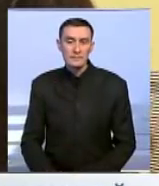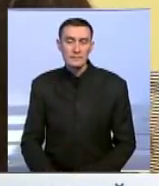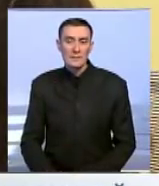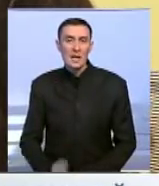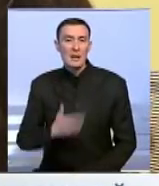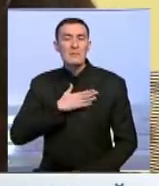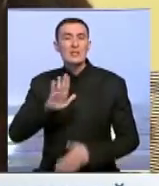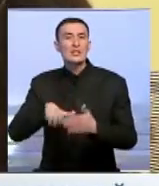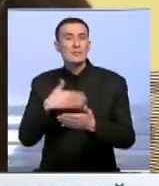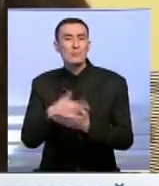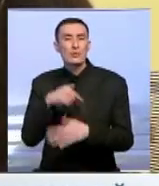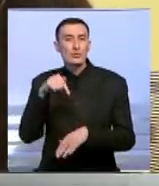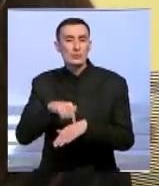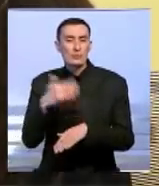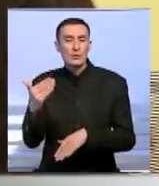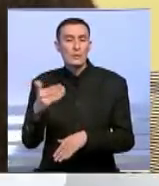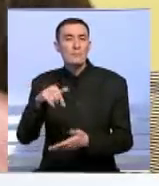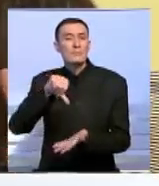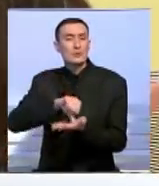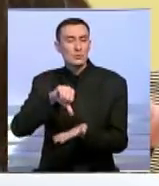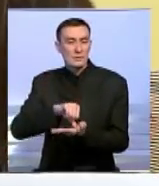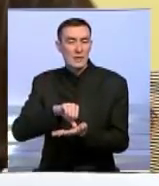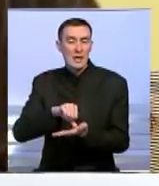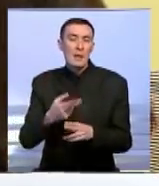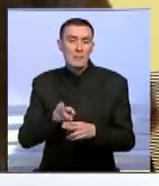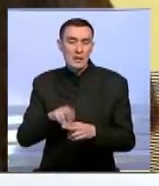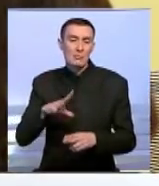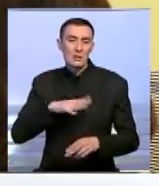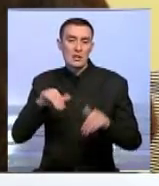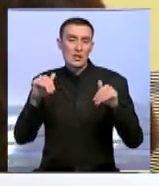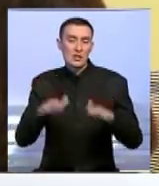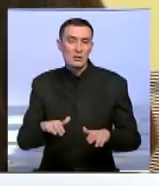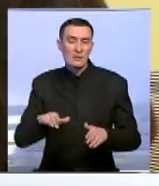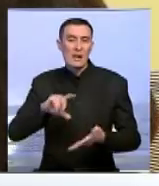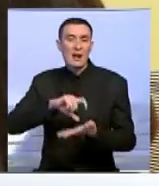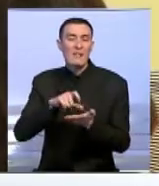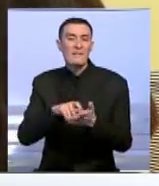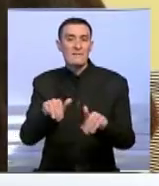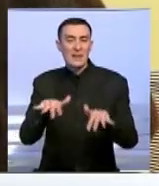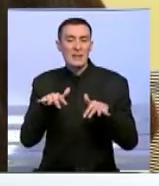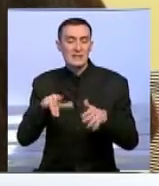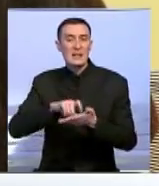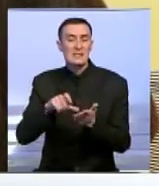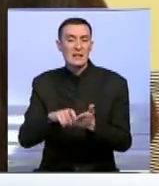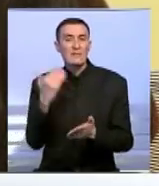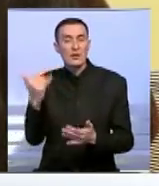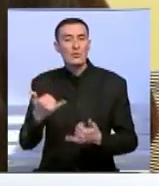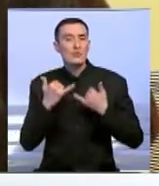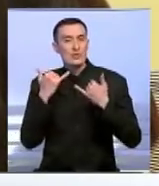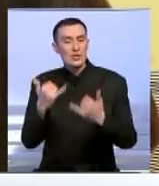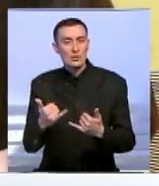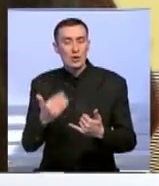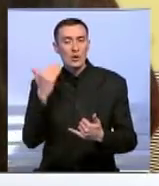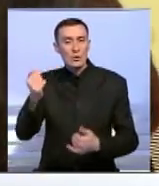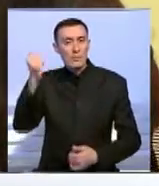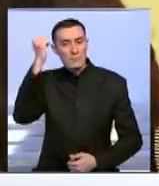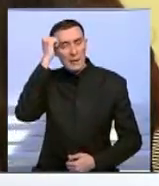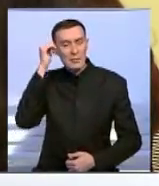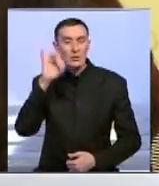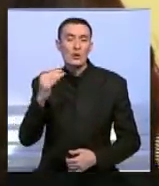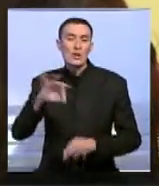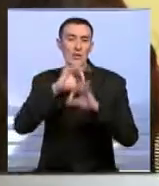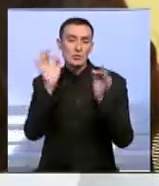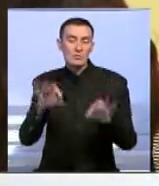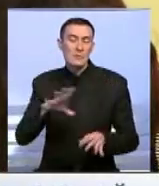Мы до сих пор чувствуем ее присутствие. Поэтому было решено назвать конференц-зал в ее честь, в надежде, что наследие ее работы, ее